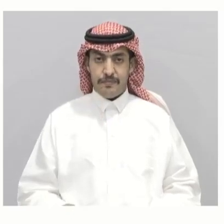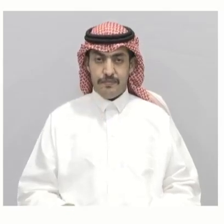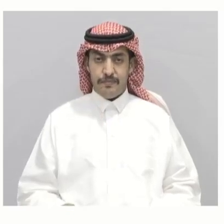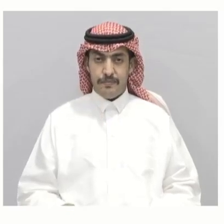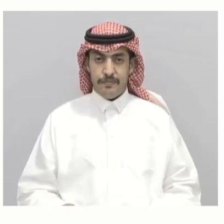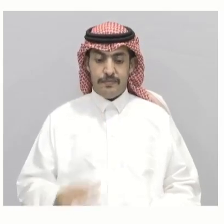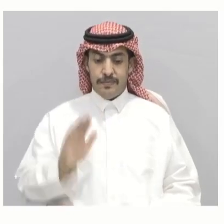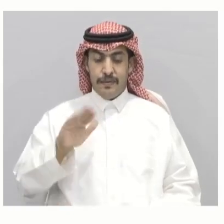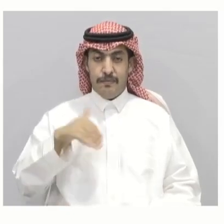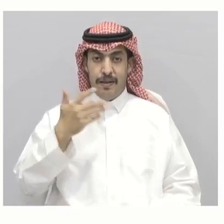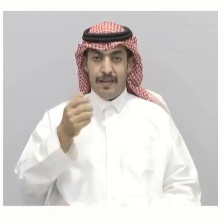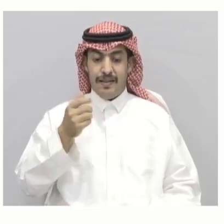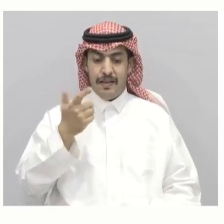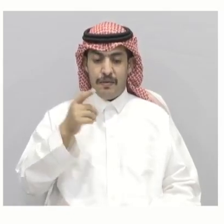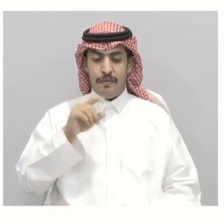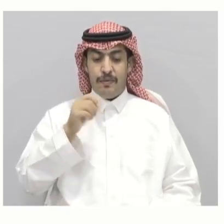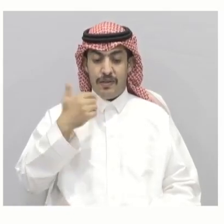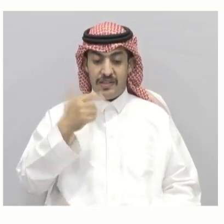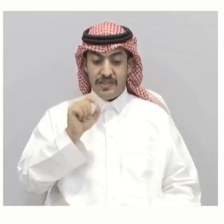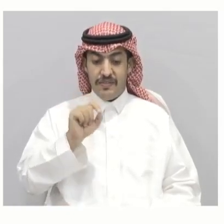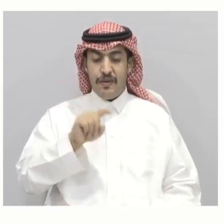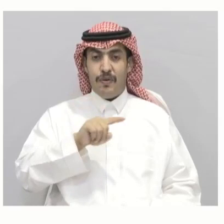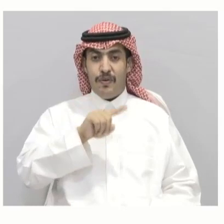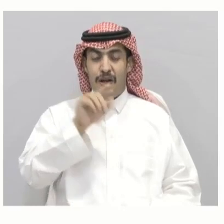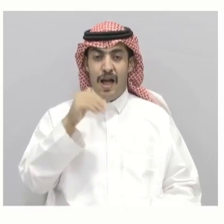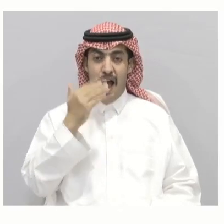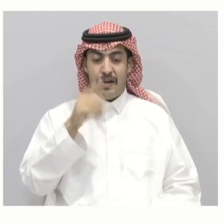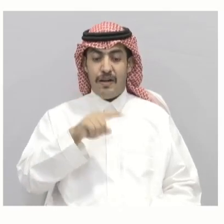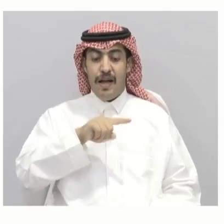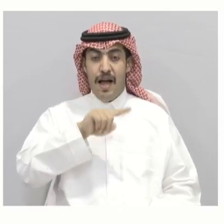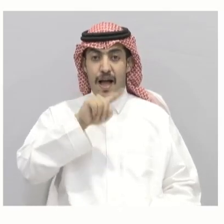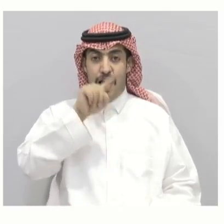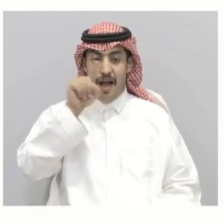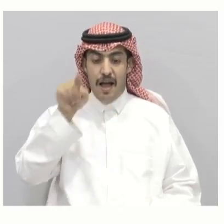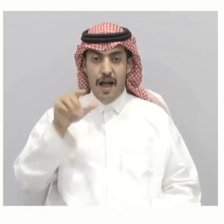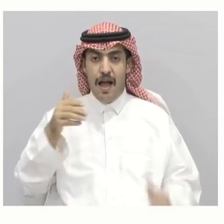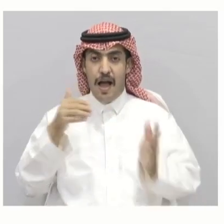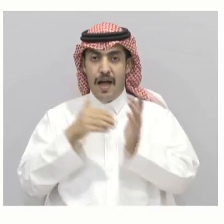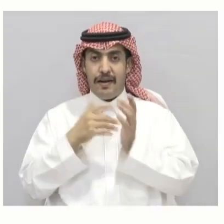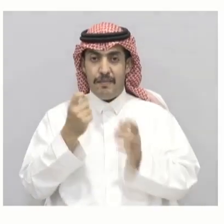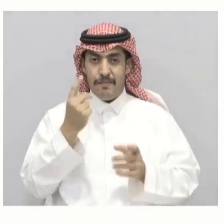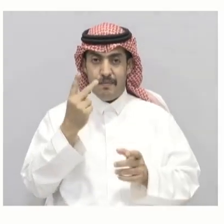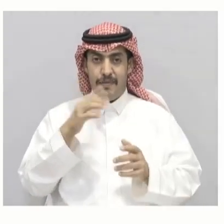وسانظر التدريج ادى الخارجي يقف حتى ماذا